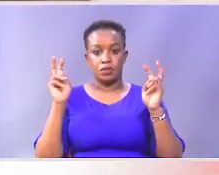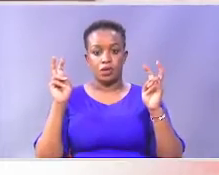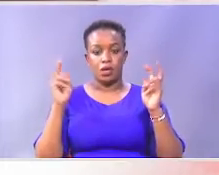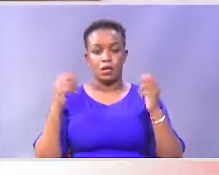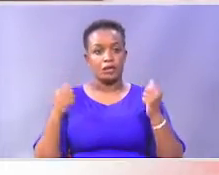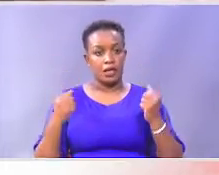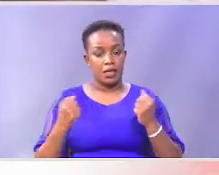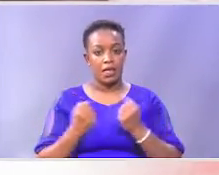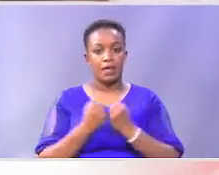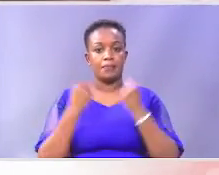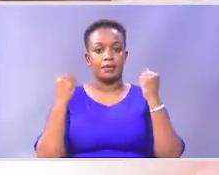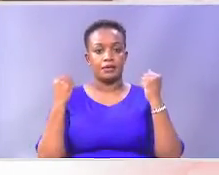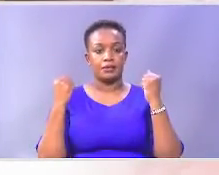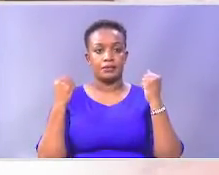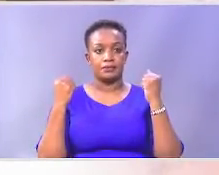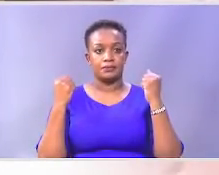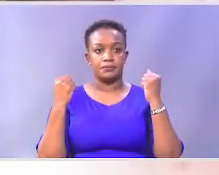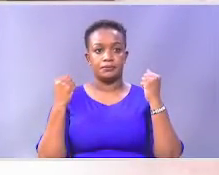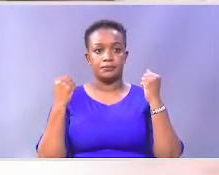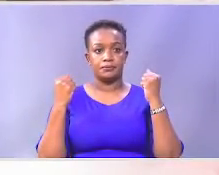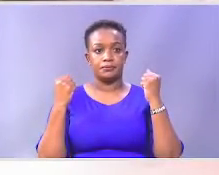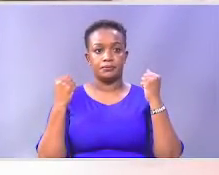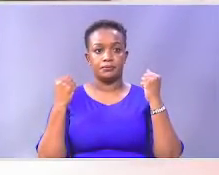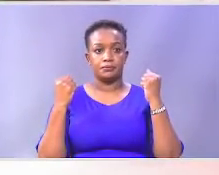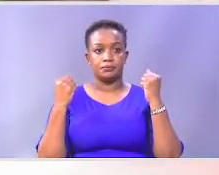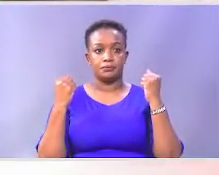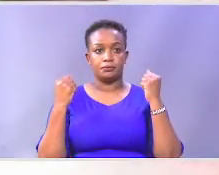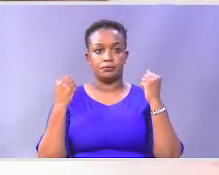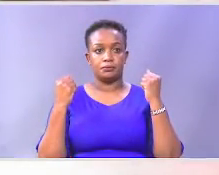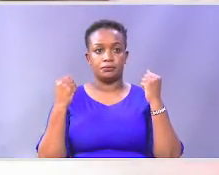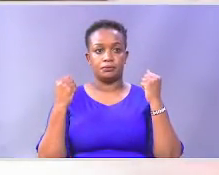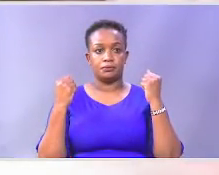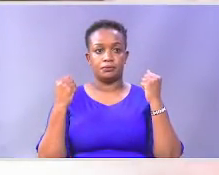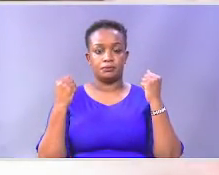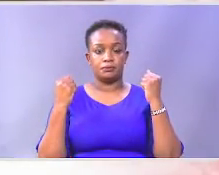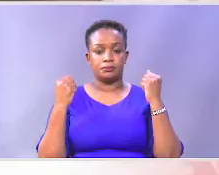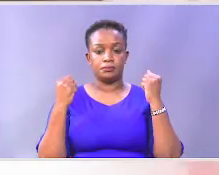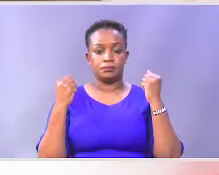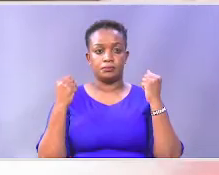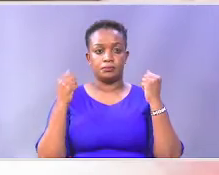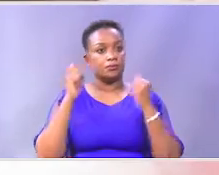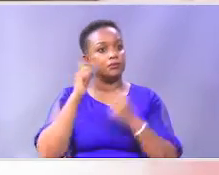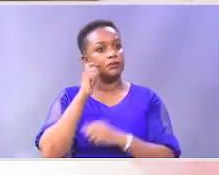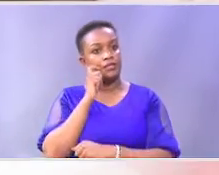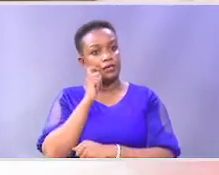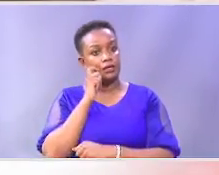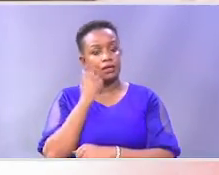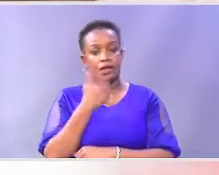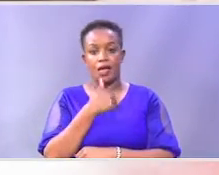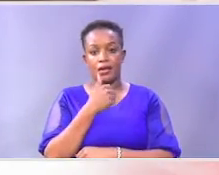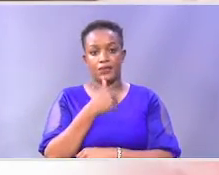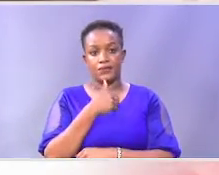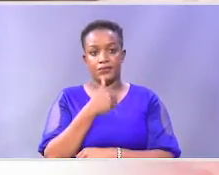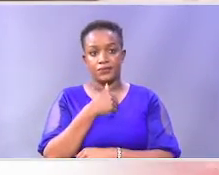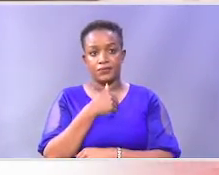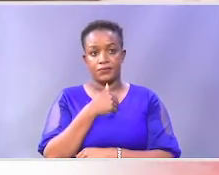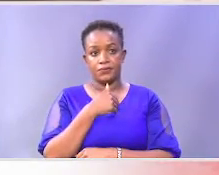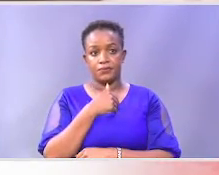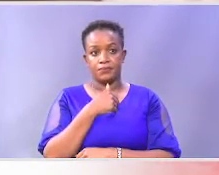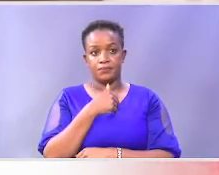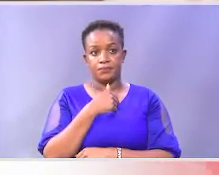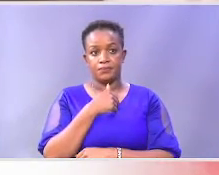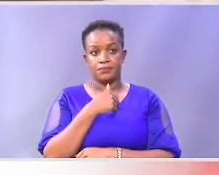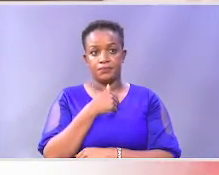hatukuwa tuna tarajia lakini imekuwa changa ambayo imekuwa